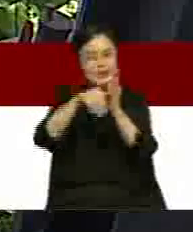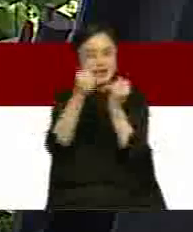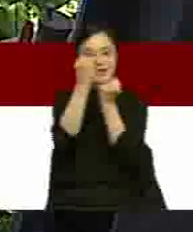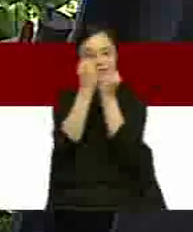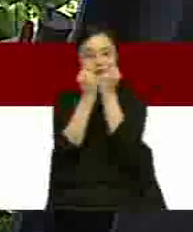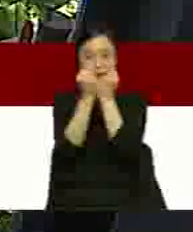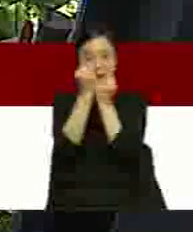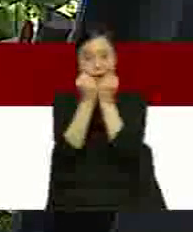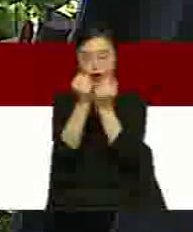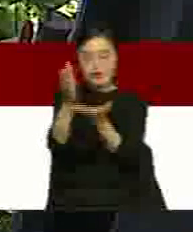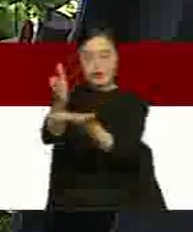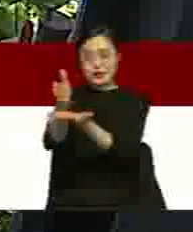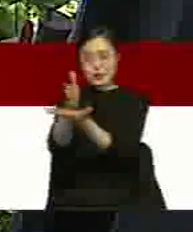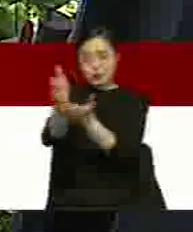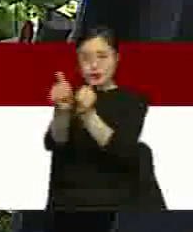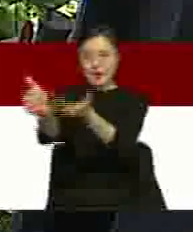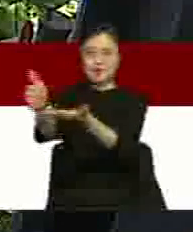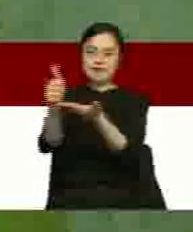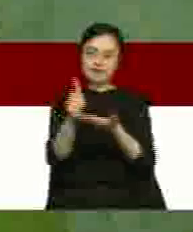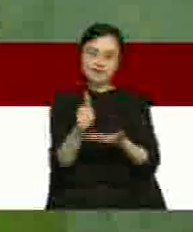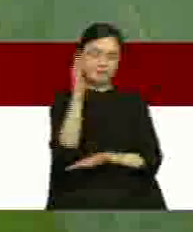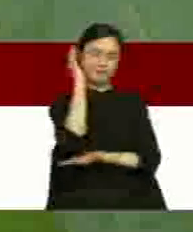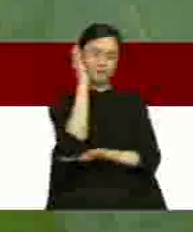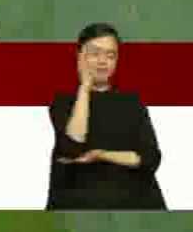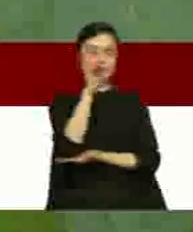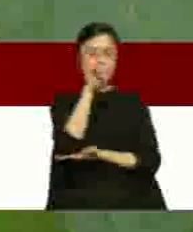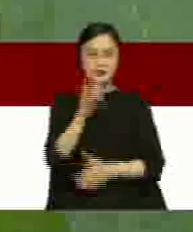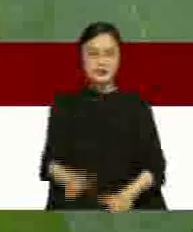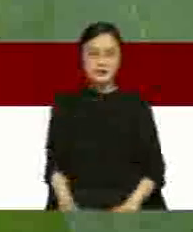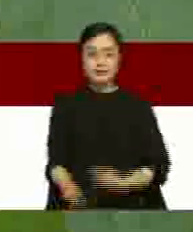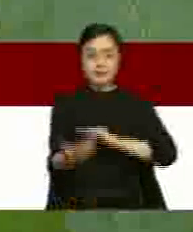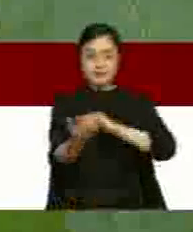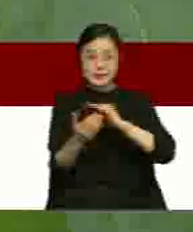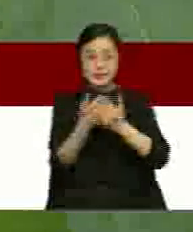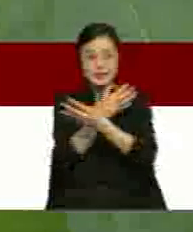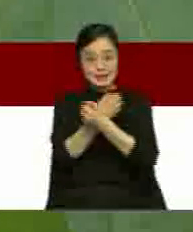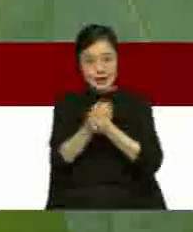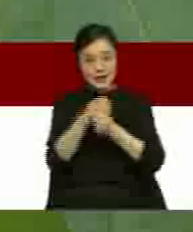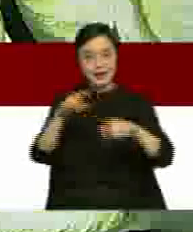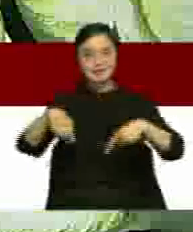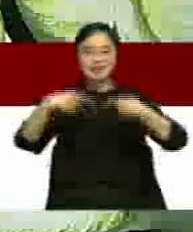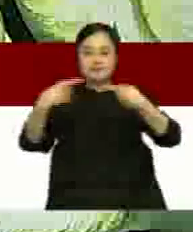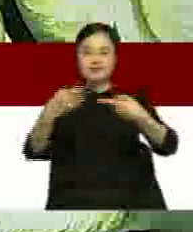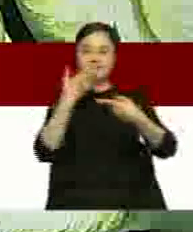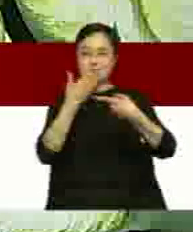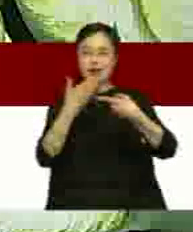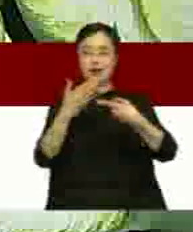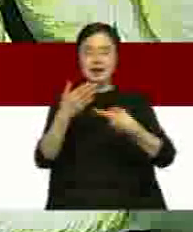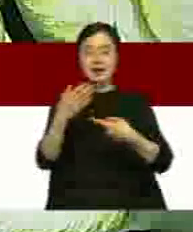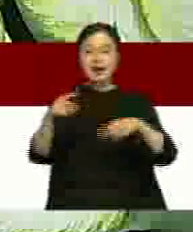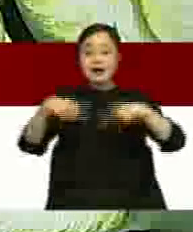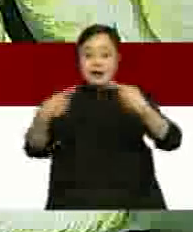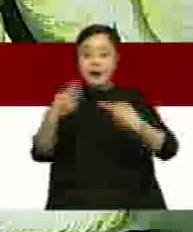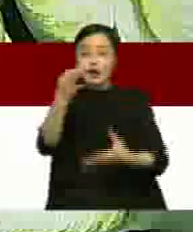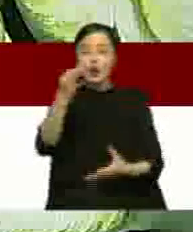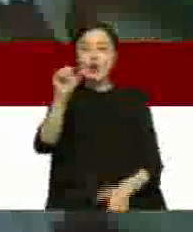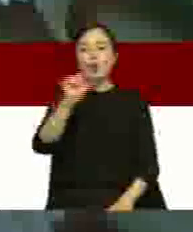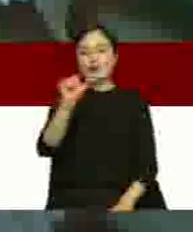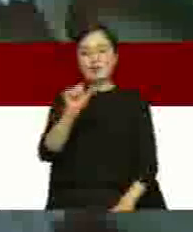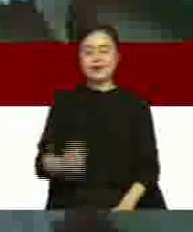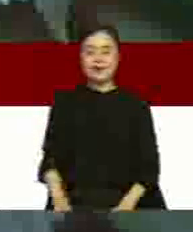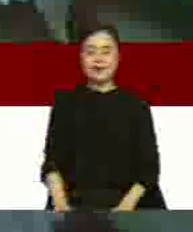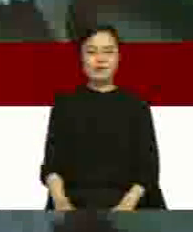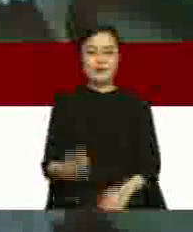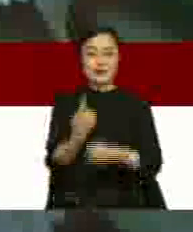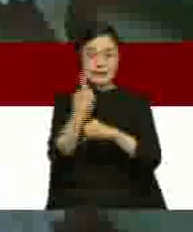운영한다고 밝혔습니다 사전 예약 후 이용 가능하며 관람료는 5천원입니다 지난해 9월 개장한 나비